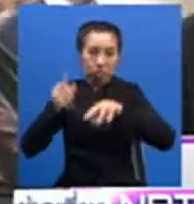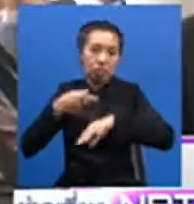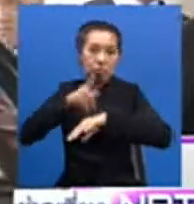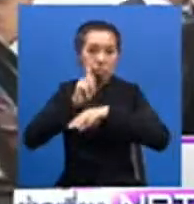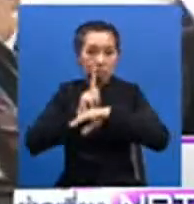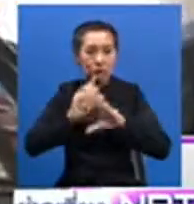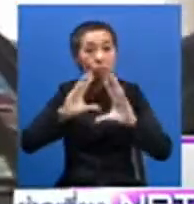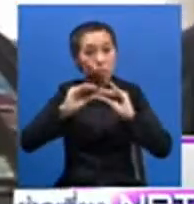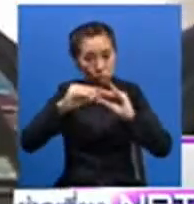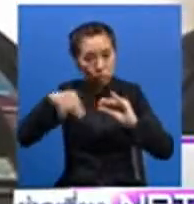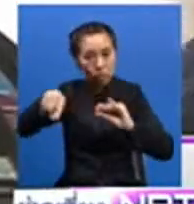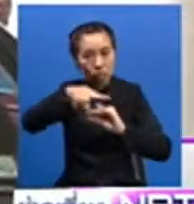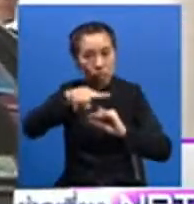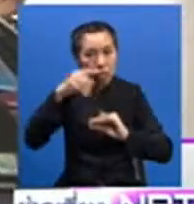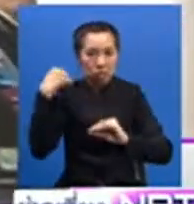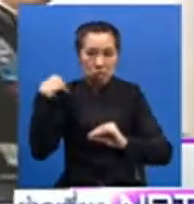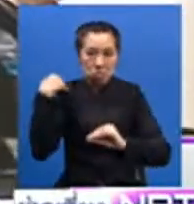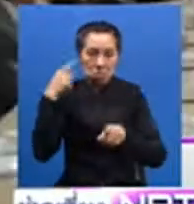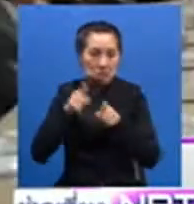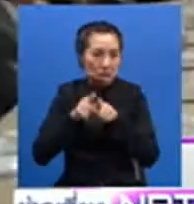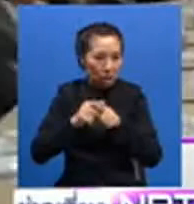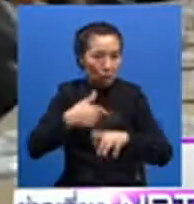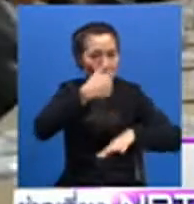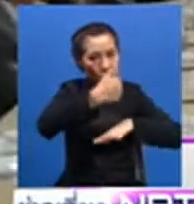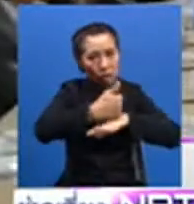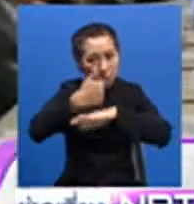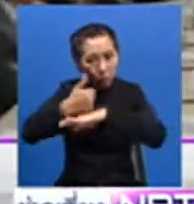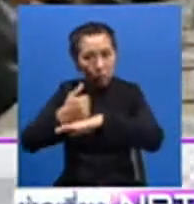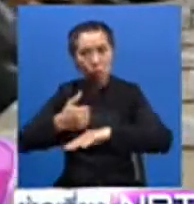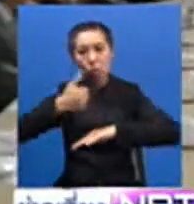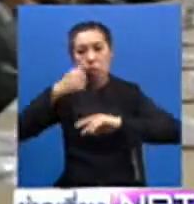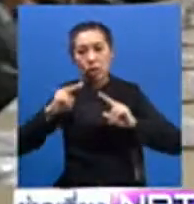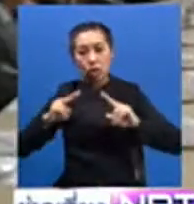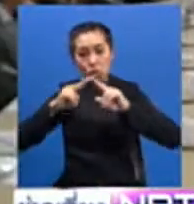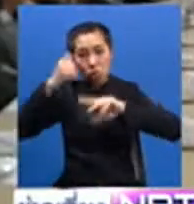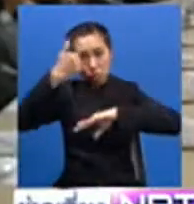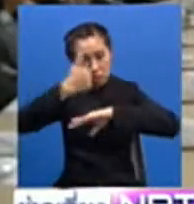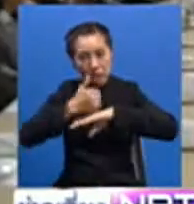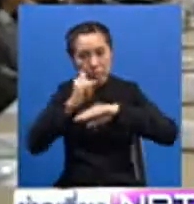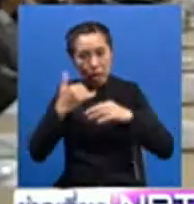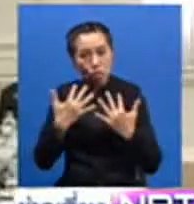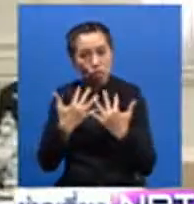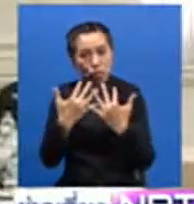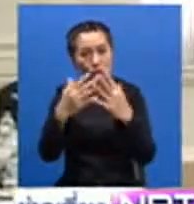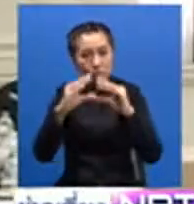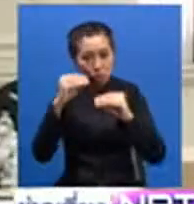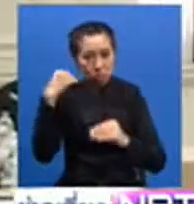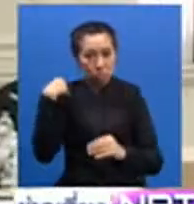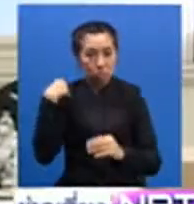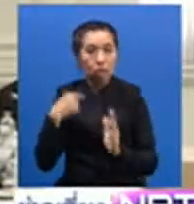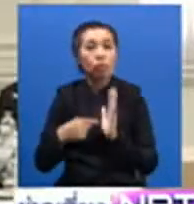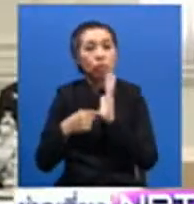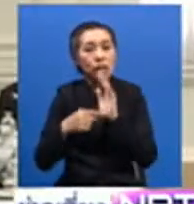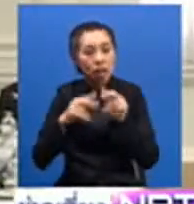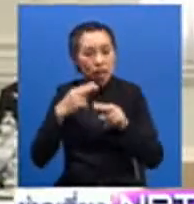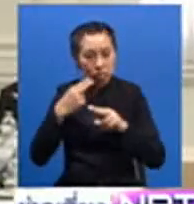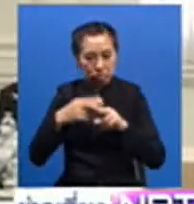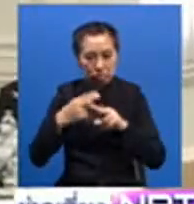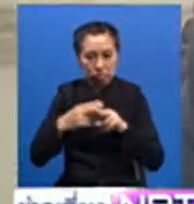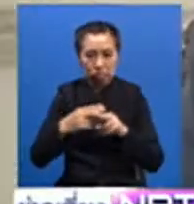สันติไมตรีหลังในโดยมีหัวหน้าส่วนราชการและรัฐมนตรีบางกระทรวงเข้าร่วมอธิพลเอกสุรศักดิ์กาญจนรัตน์